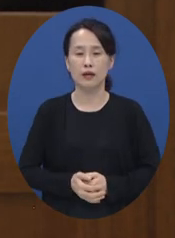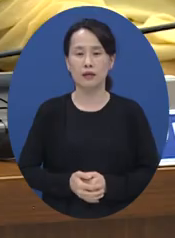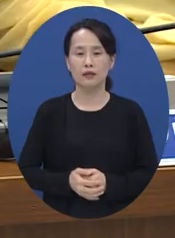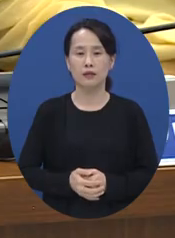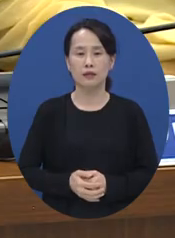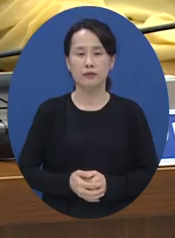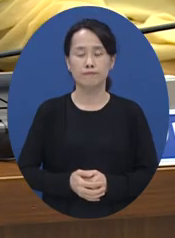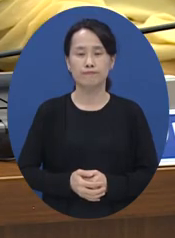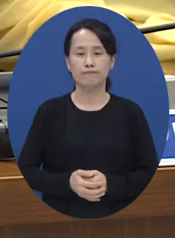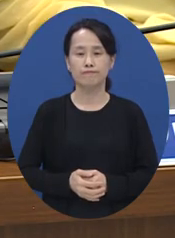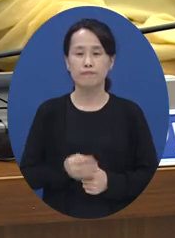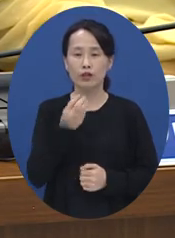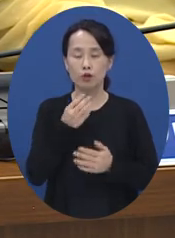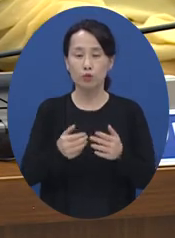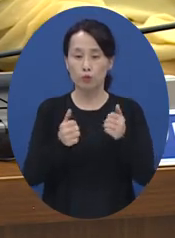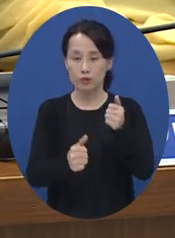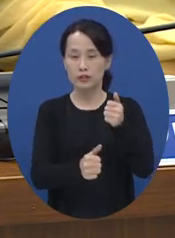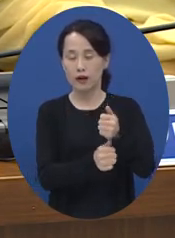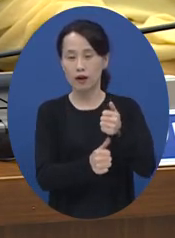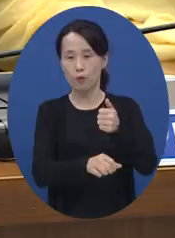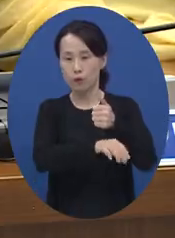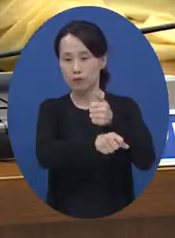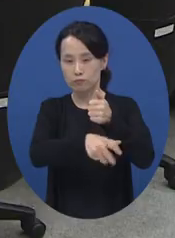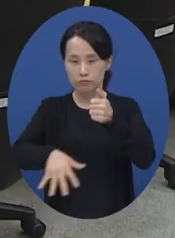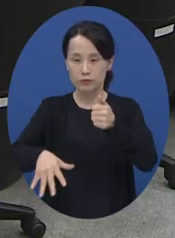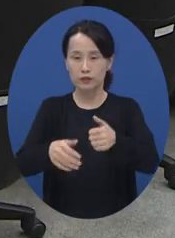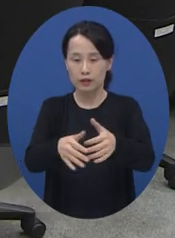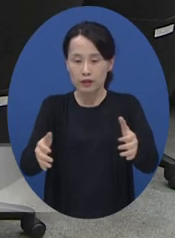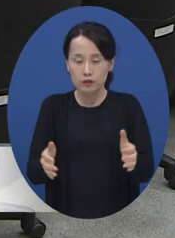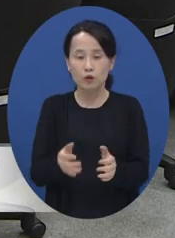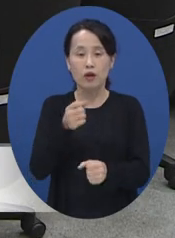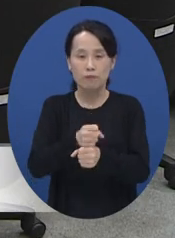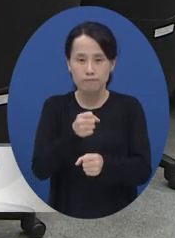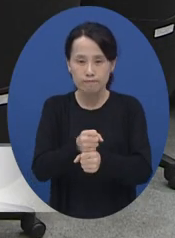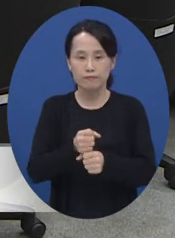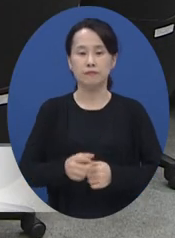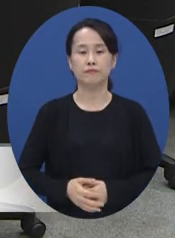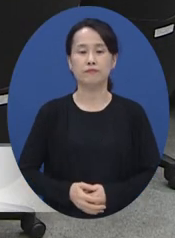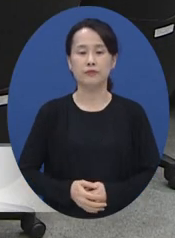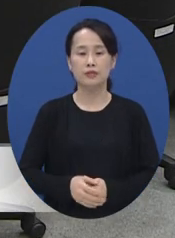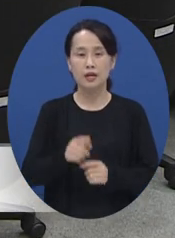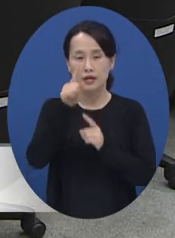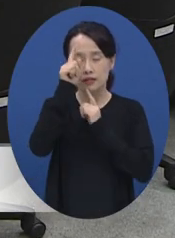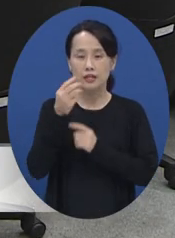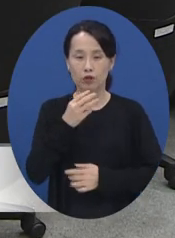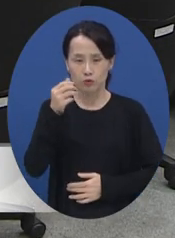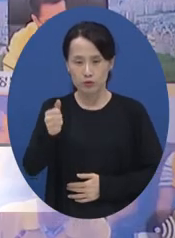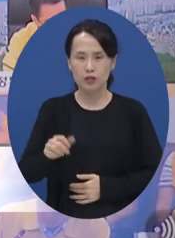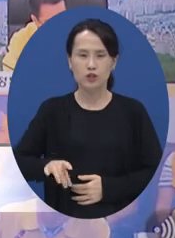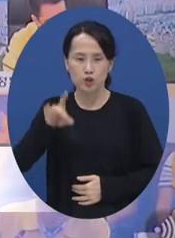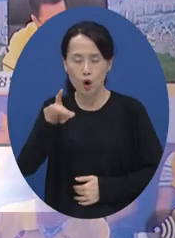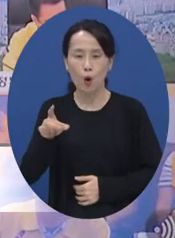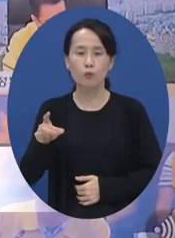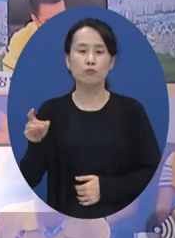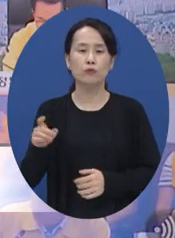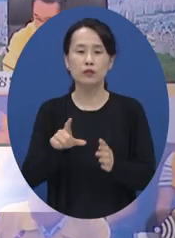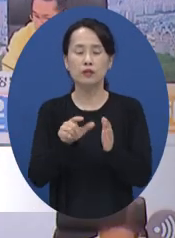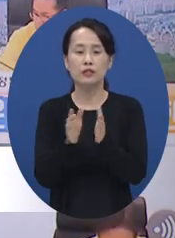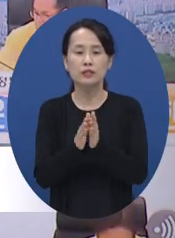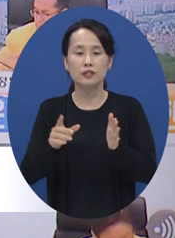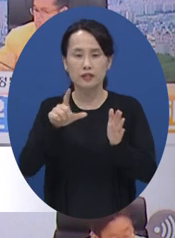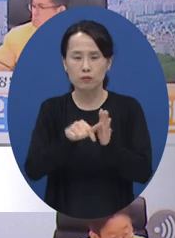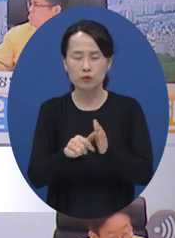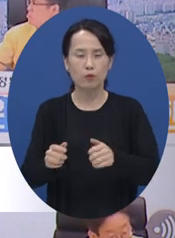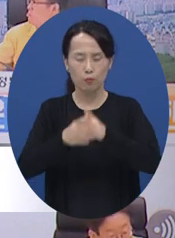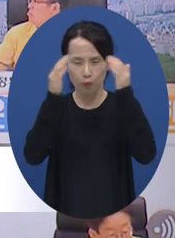경기도지사 주재의 부단체장 시군회의도 개최했는데요. 이재명 경기도지사는 초기 단계부터 할수 있는 모든